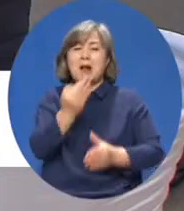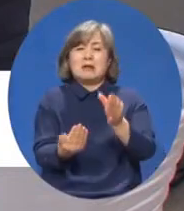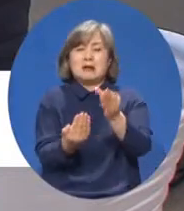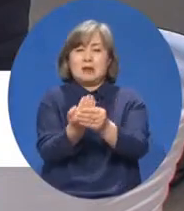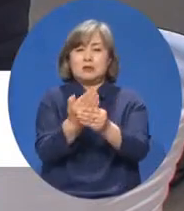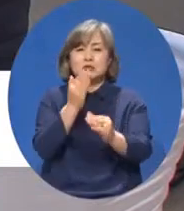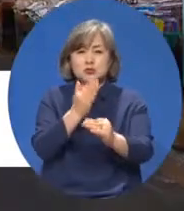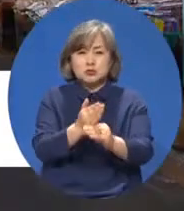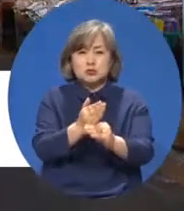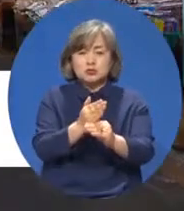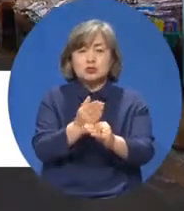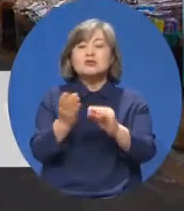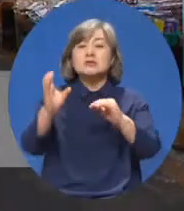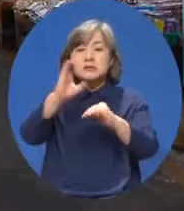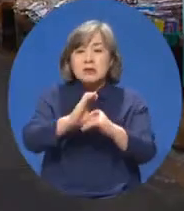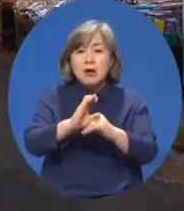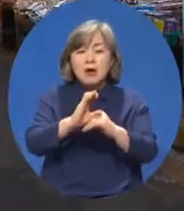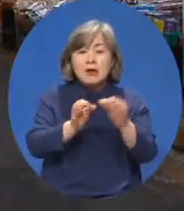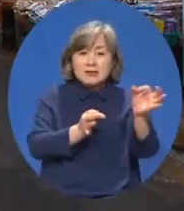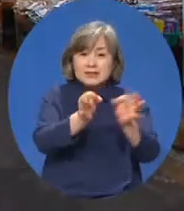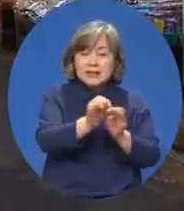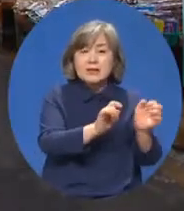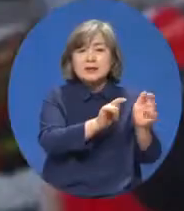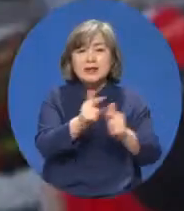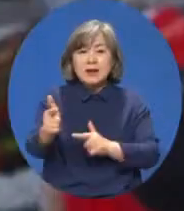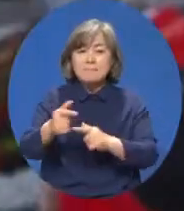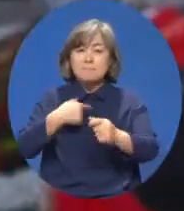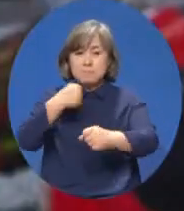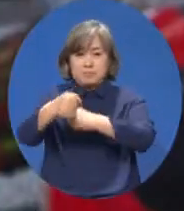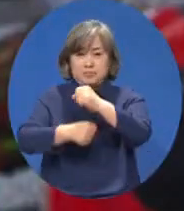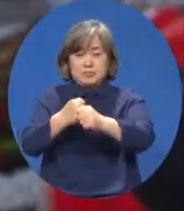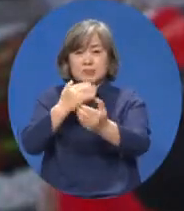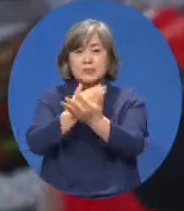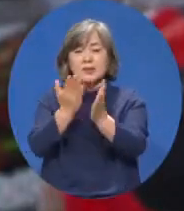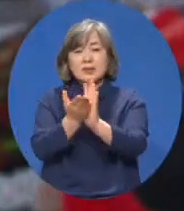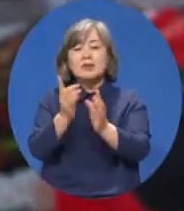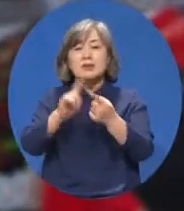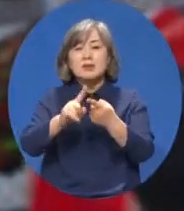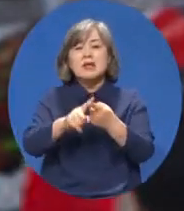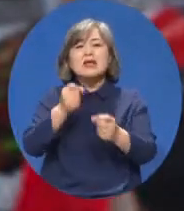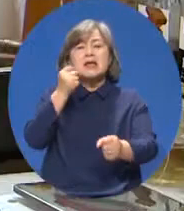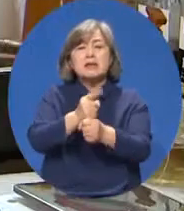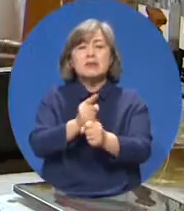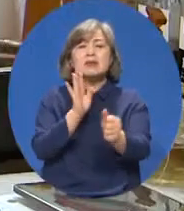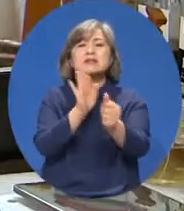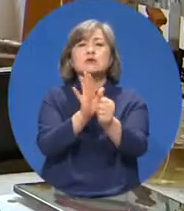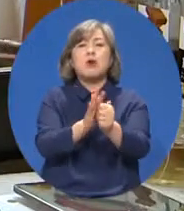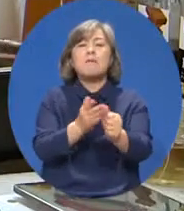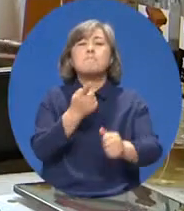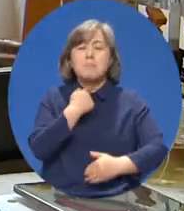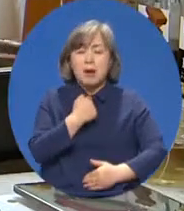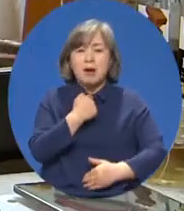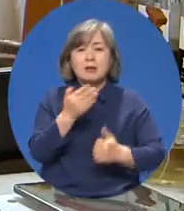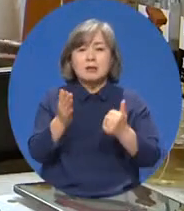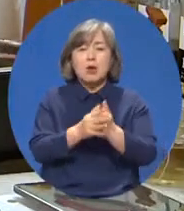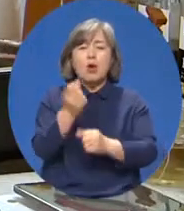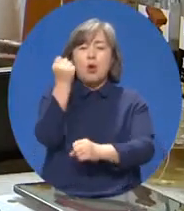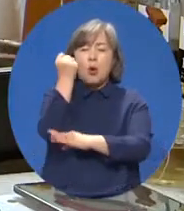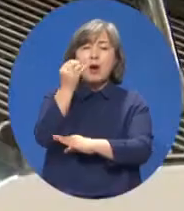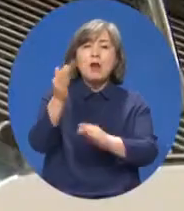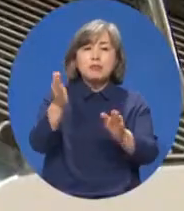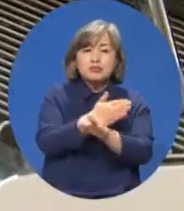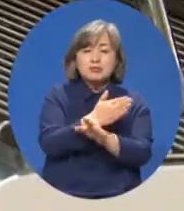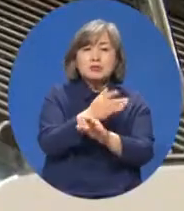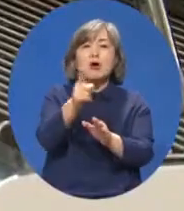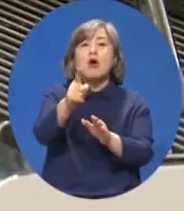불가피합니다. 게다가 소상공인이나 프리랜서 등 직군별로 이미 지원이 이루어진 상황이어서 원래부터